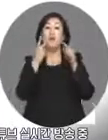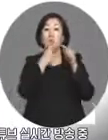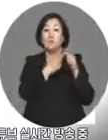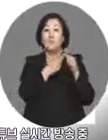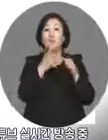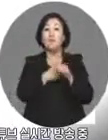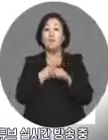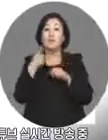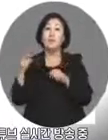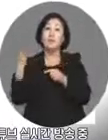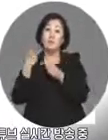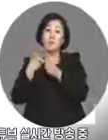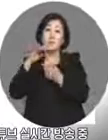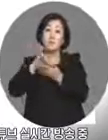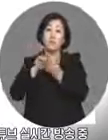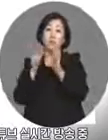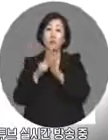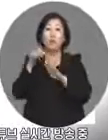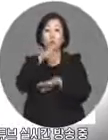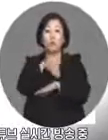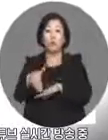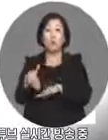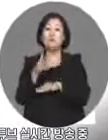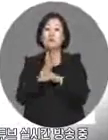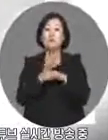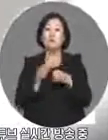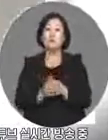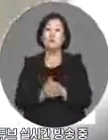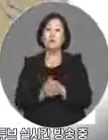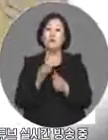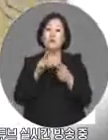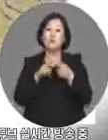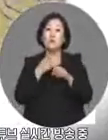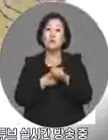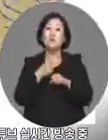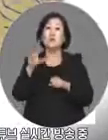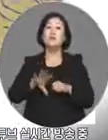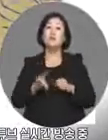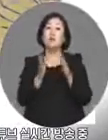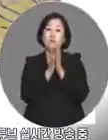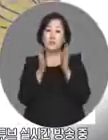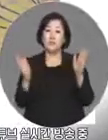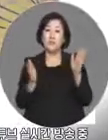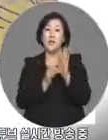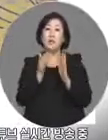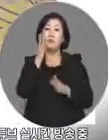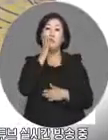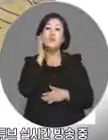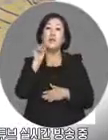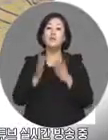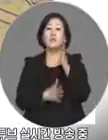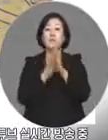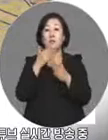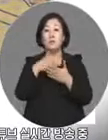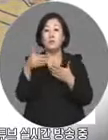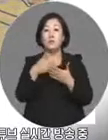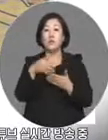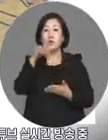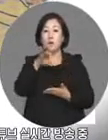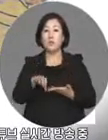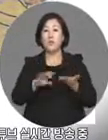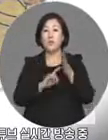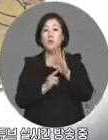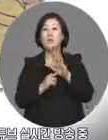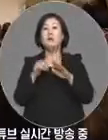내년에는 네 차례 정도 계획하고 있습니다. 이 가운데 내년 첫 지역 순회 전시회가 울산 시립미술관에서 열릴